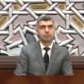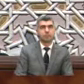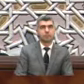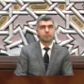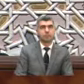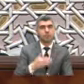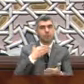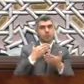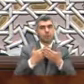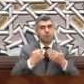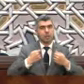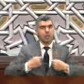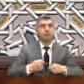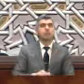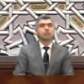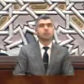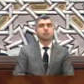شكرا السيد الرئيس.